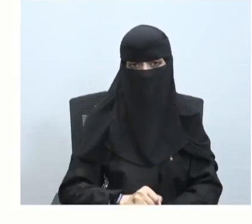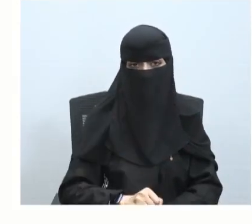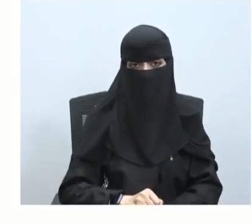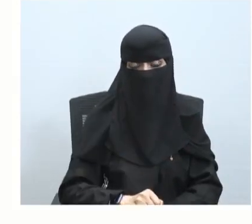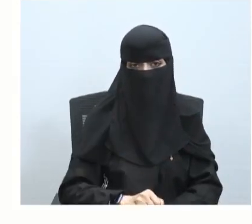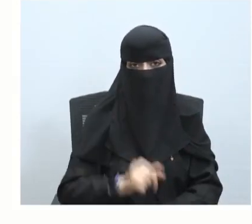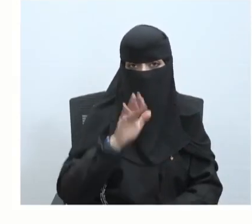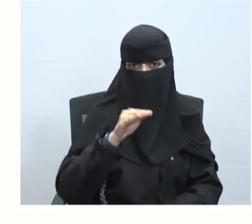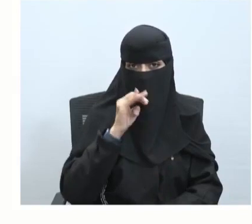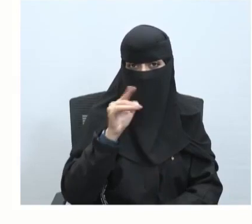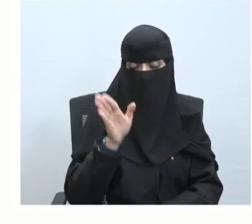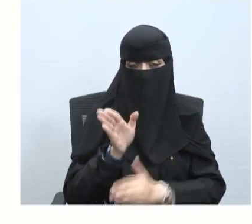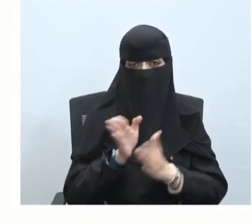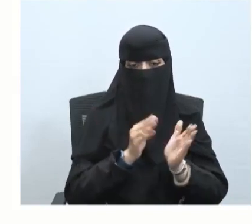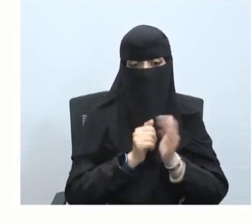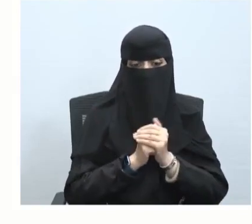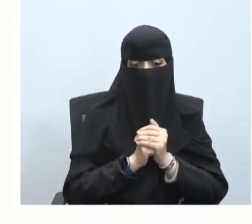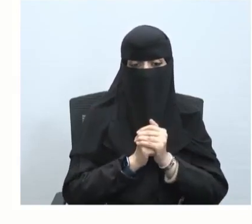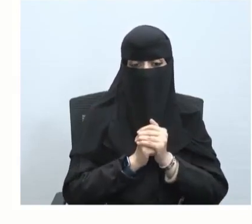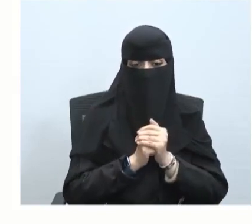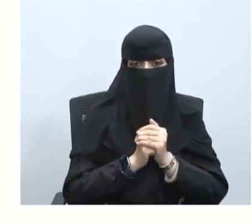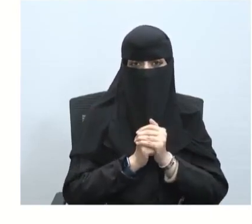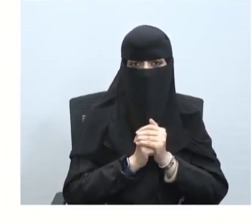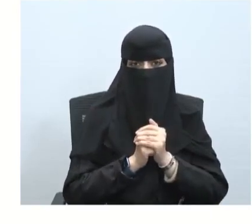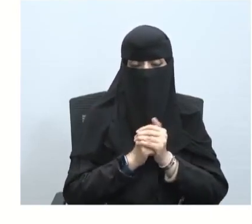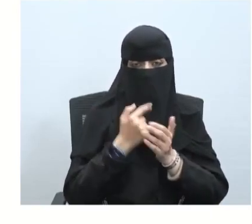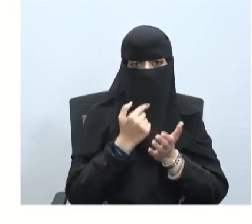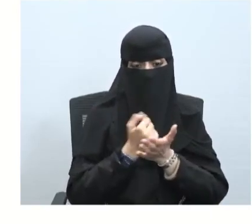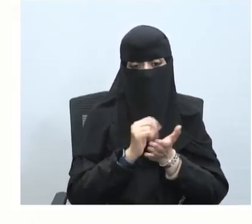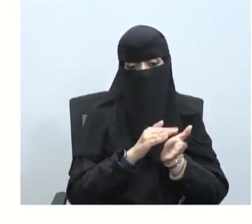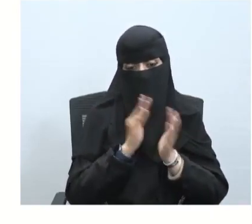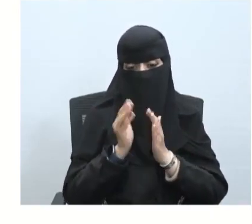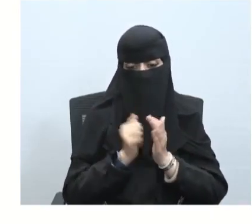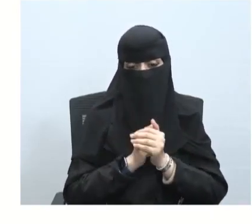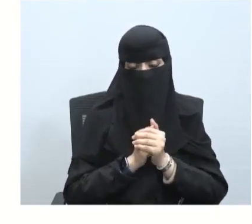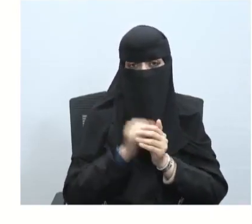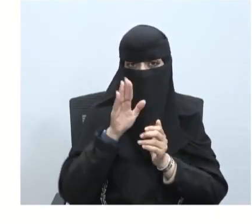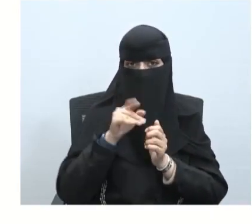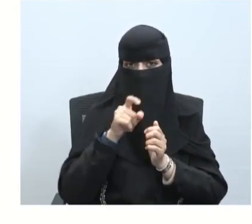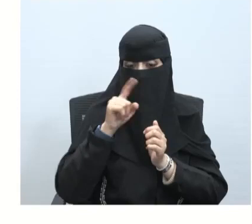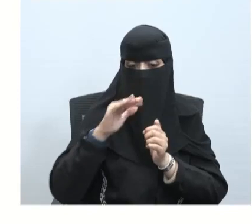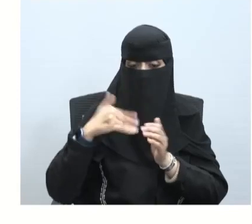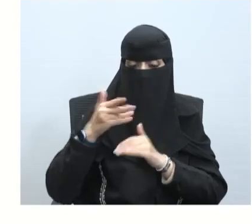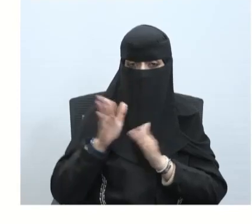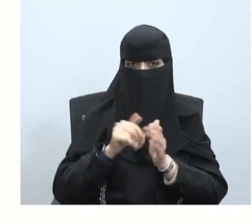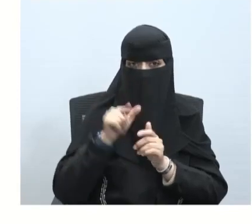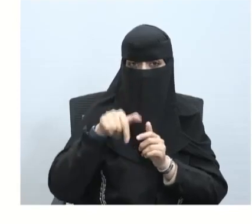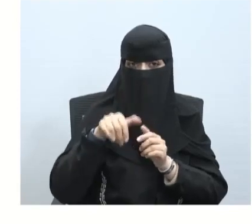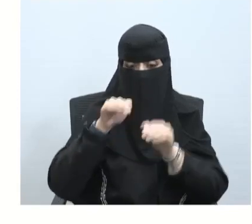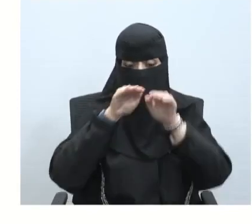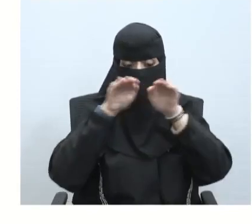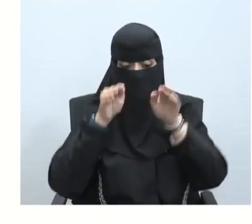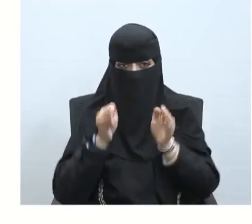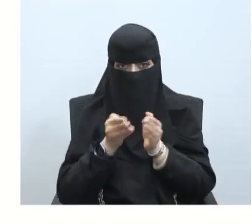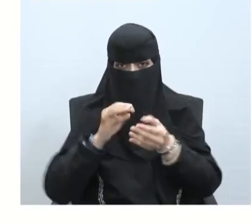هلا جبتهم يا مبدعين بارك الله فيكم الان نمسح وننتقل واياكم الى السؤال التالي هنا ابنائي